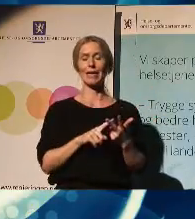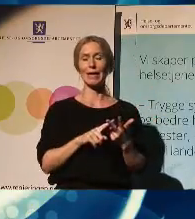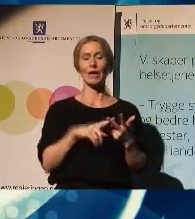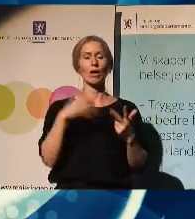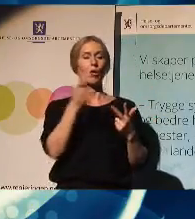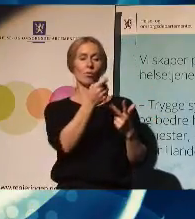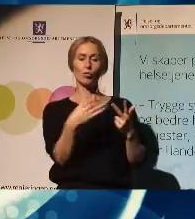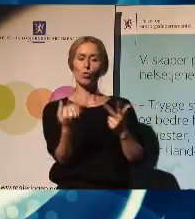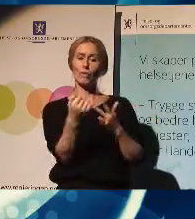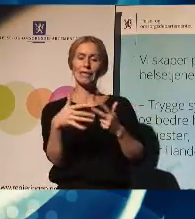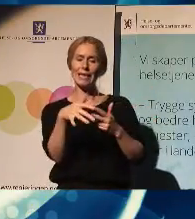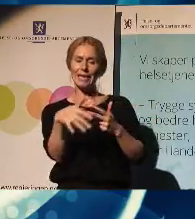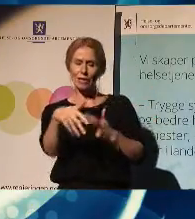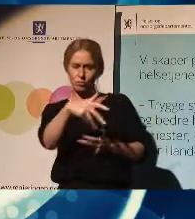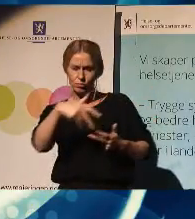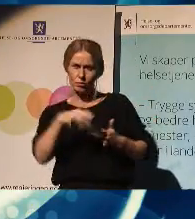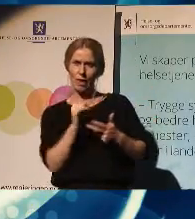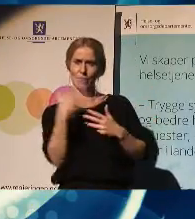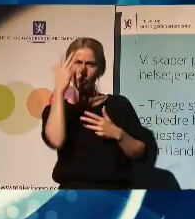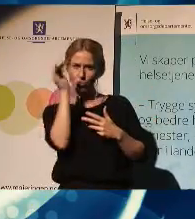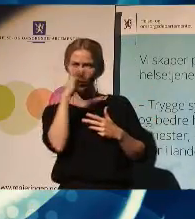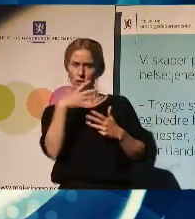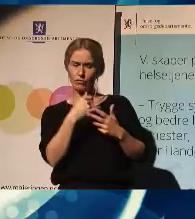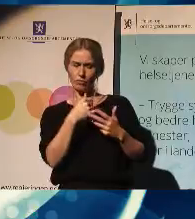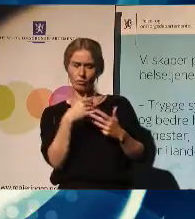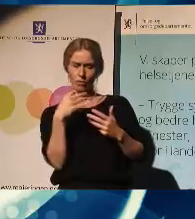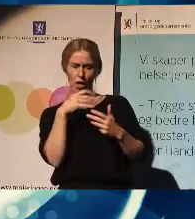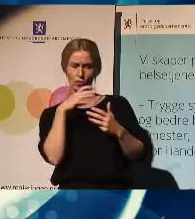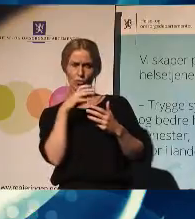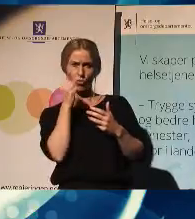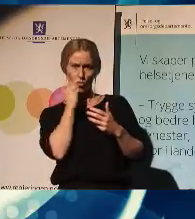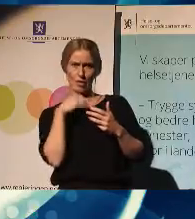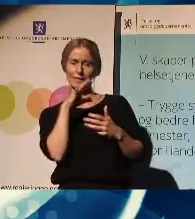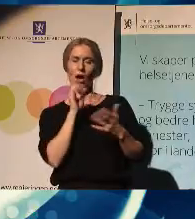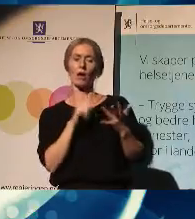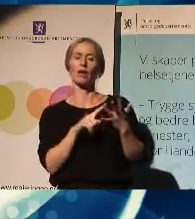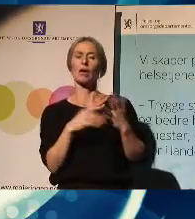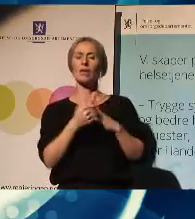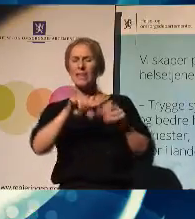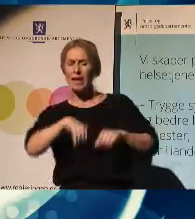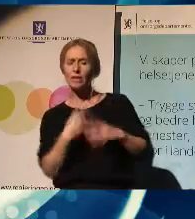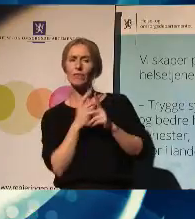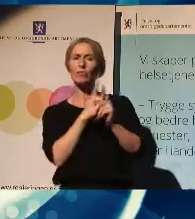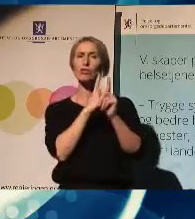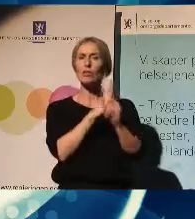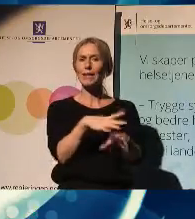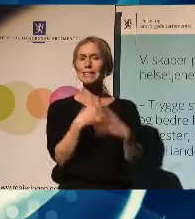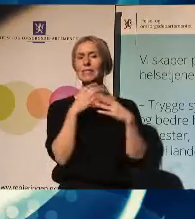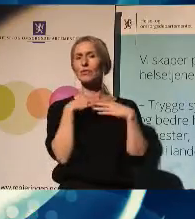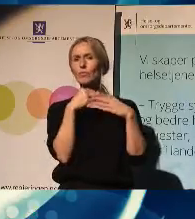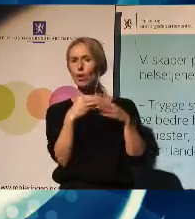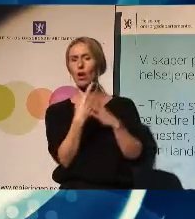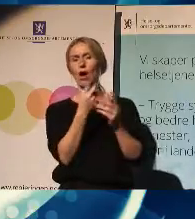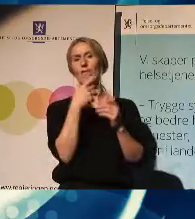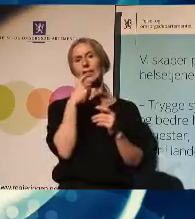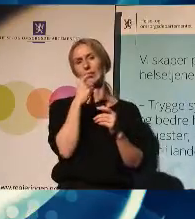noen i omgivelsen er bekymret for alkoholinntaket, og om det har vært negative konsekvenser som en følge av inntaket.